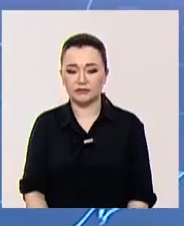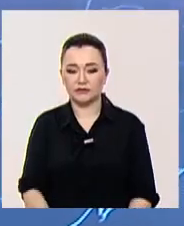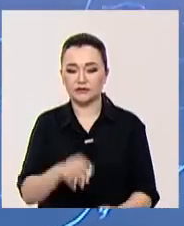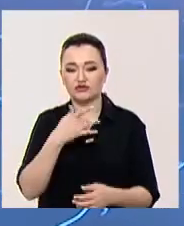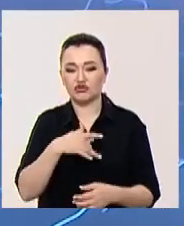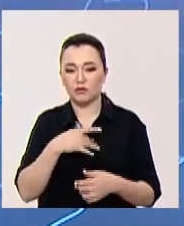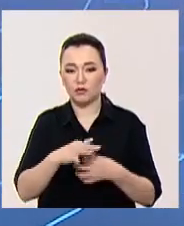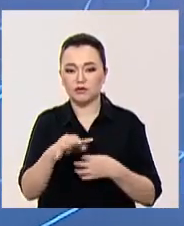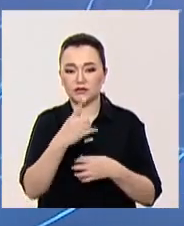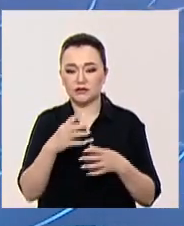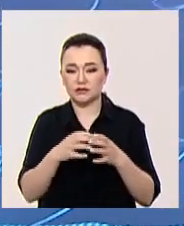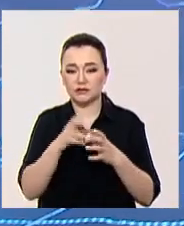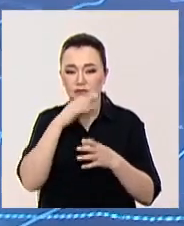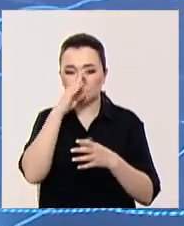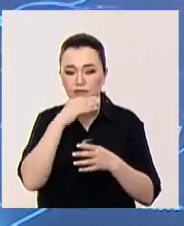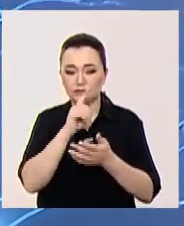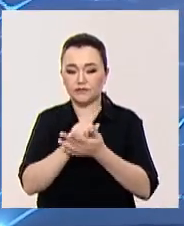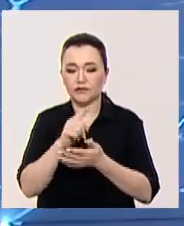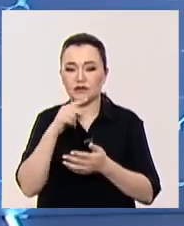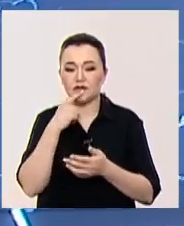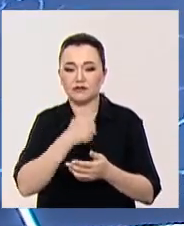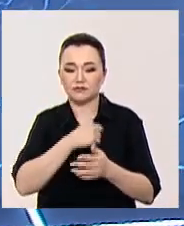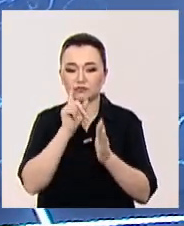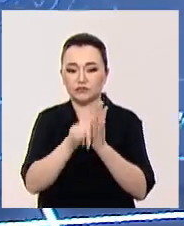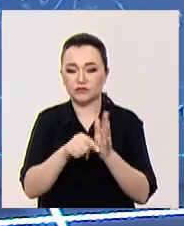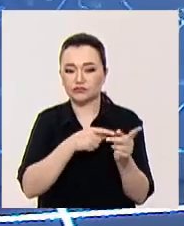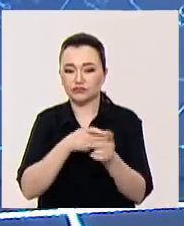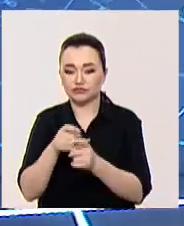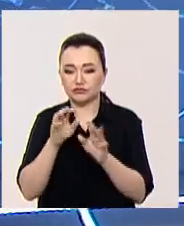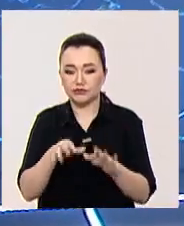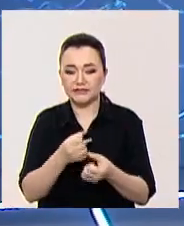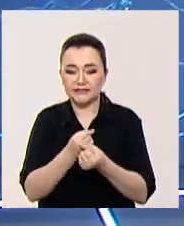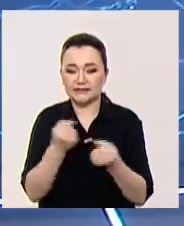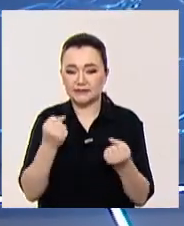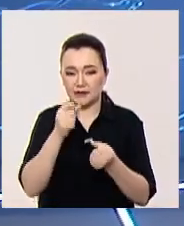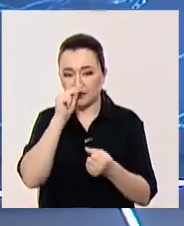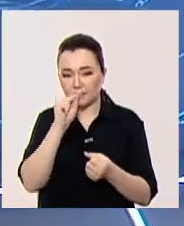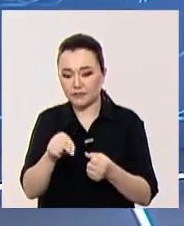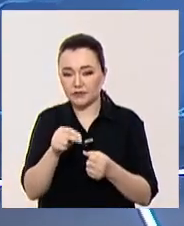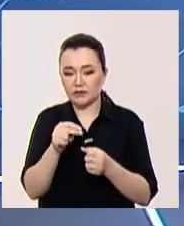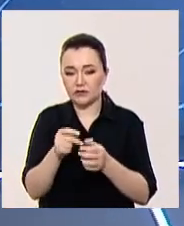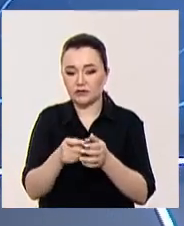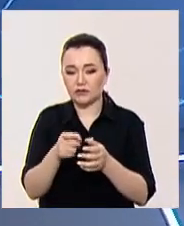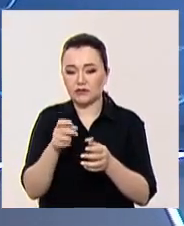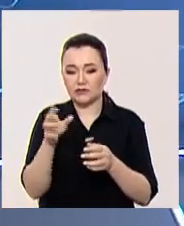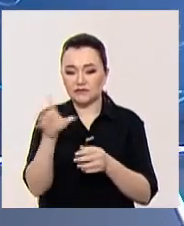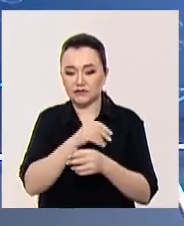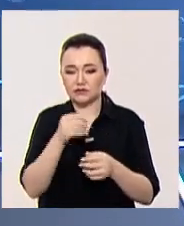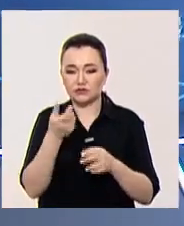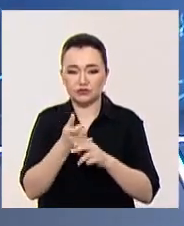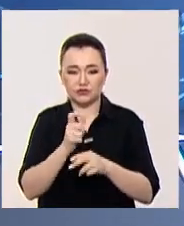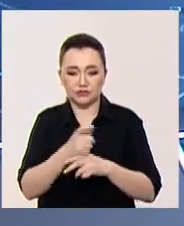Жамбыл облысында бір топ атана отан алдындағы борышын өтеген ұлдары қару-жарақ қоймасындағы жойқын жарылысқа кінәлі деп күдікке ілініп деп